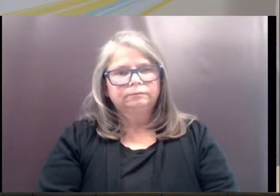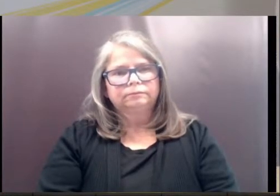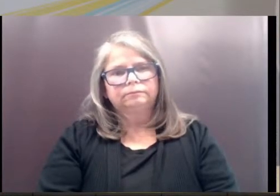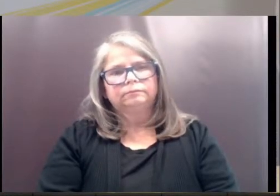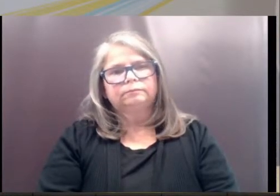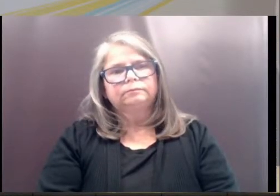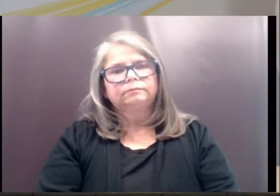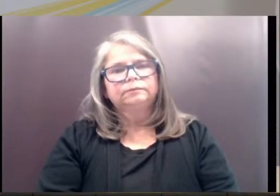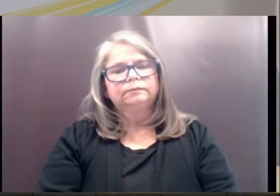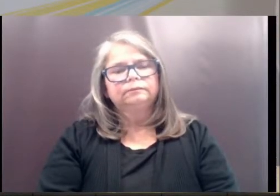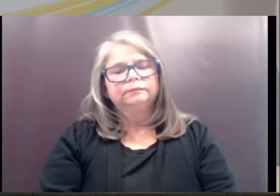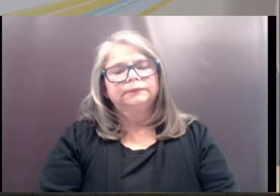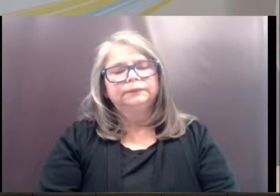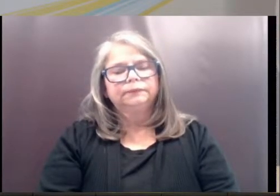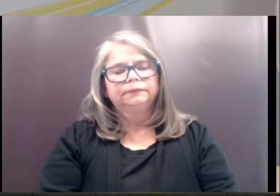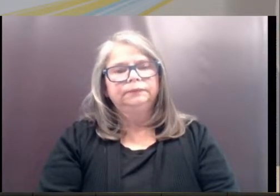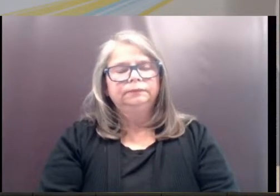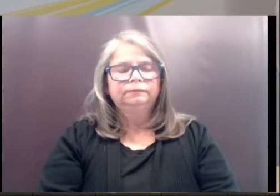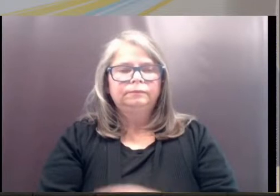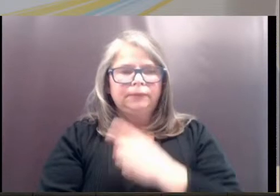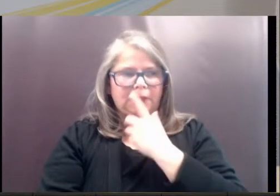les autres personnes qui travaillent